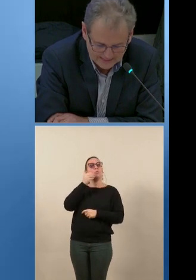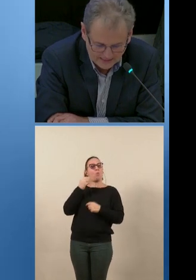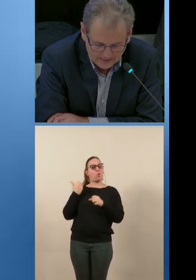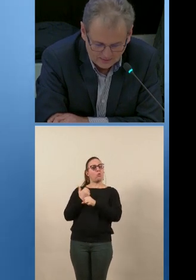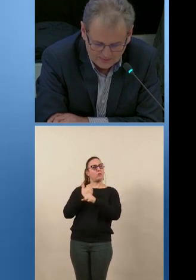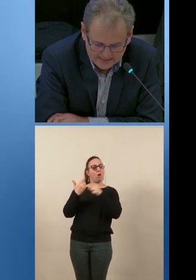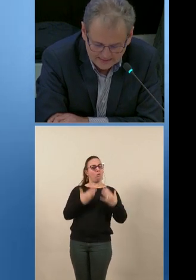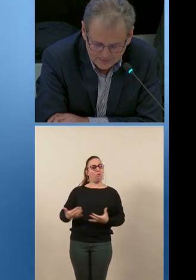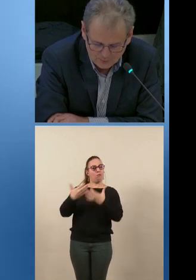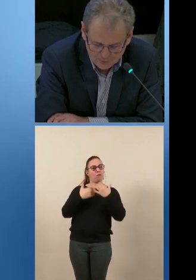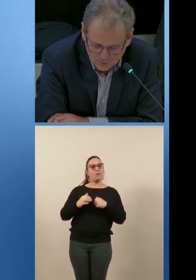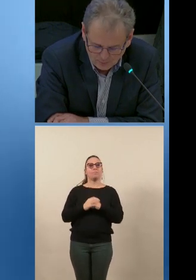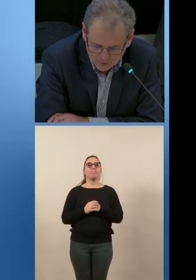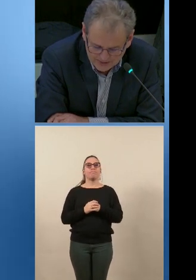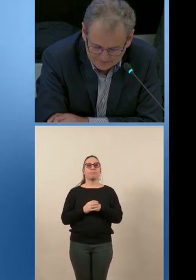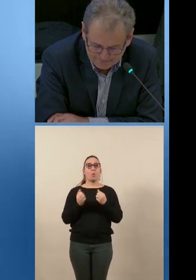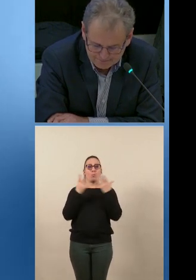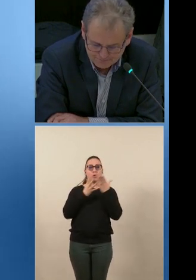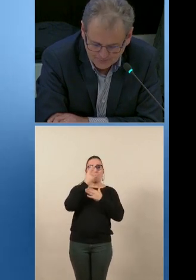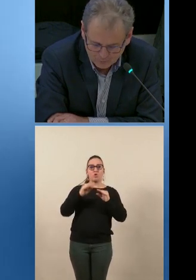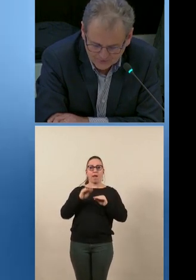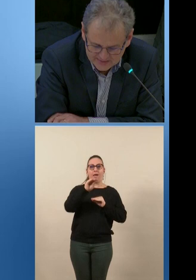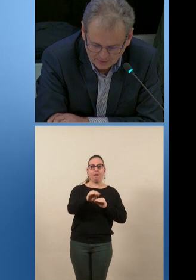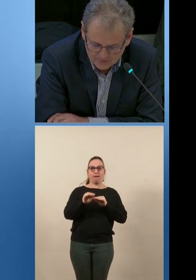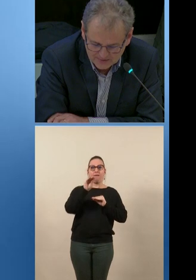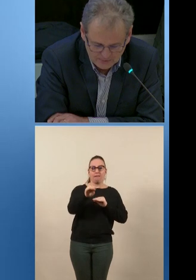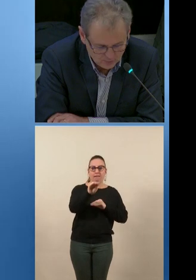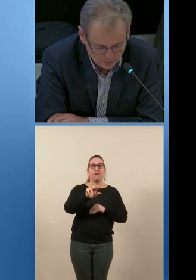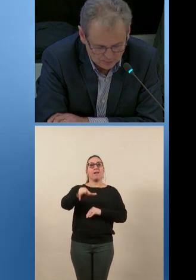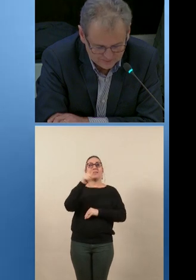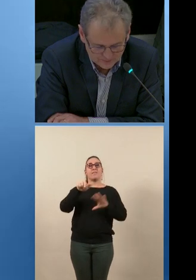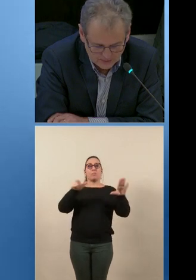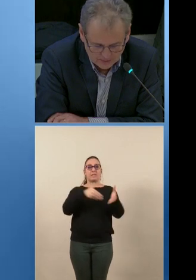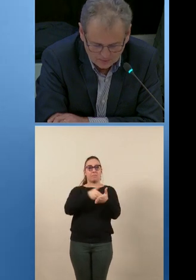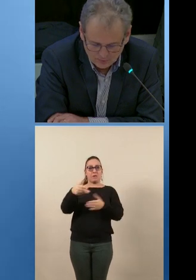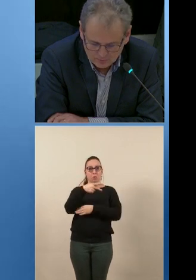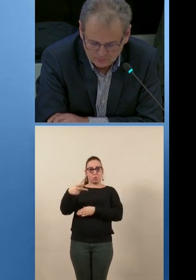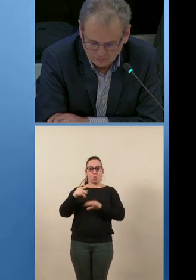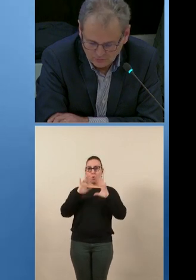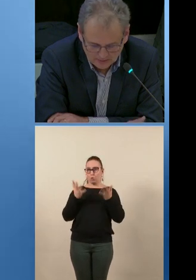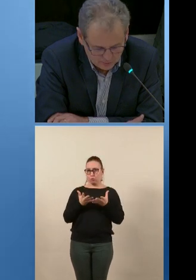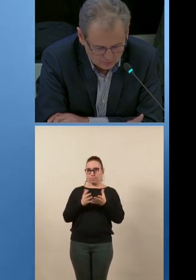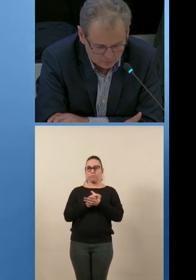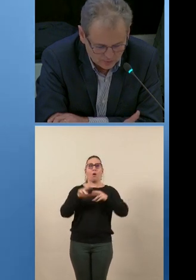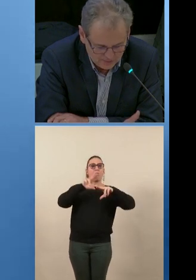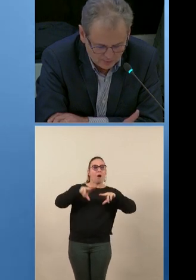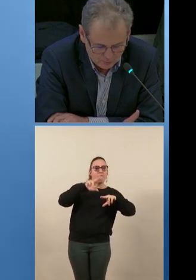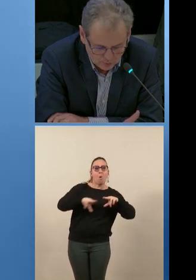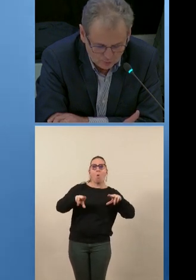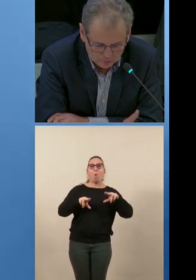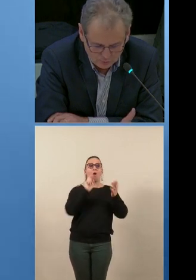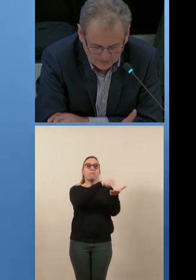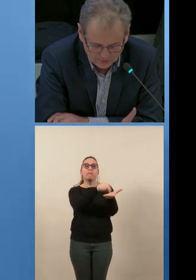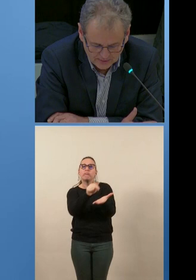année le décalage de plusieurs projets pour 13,7 million d'euros de travaux dans différents